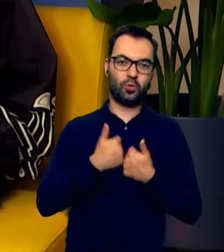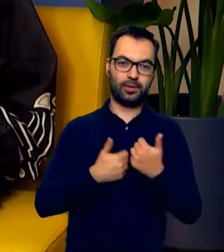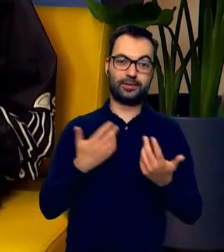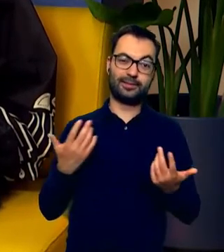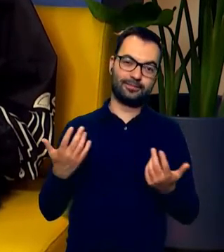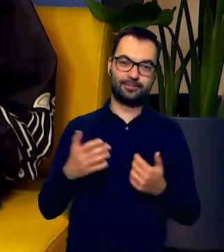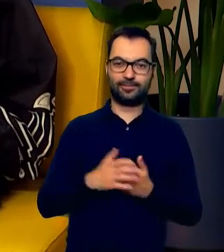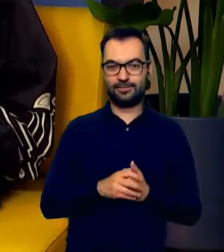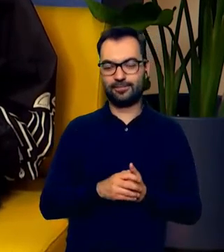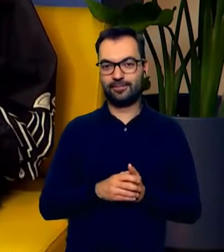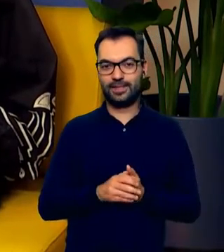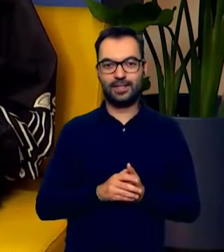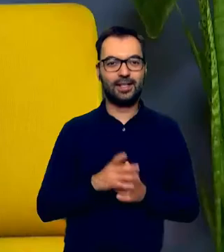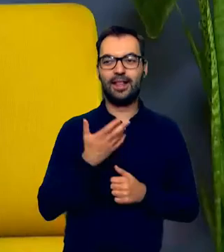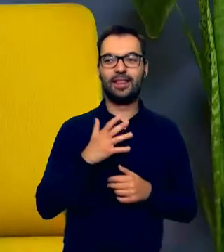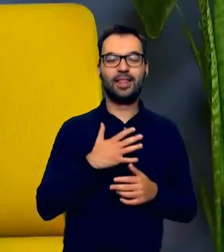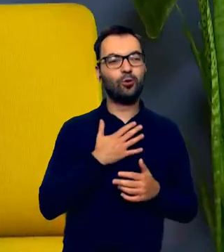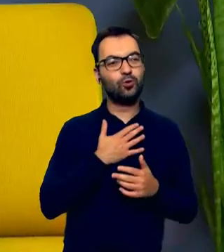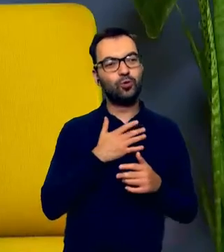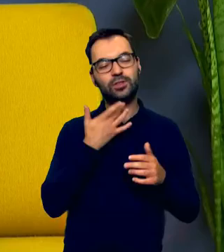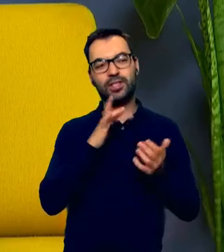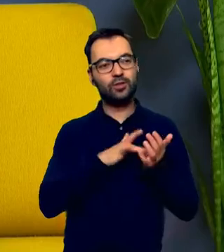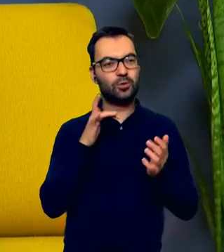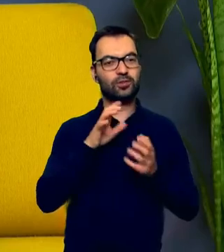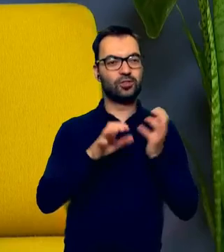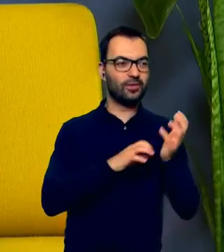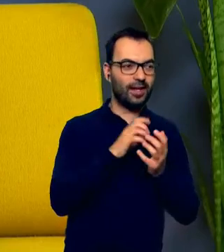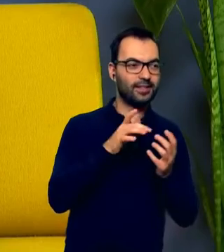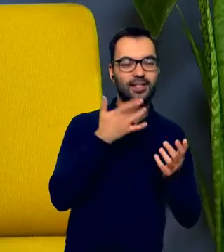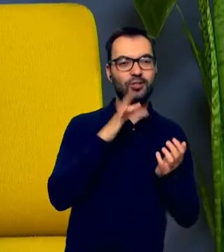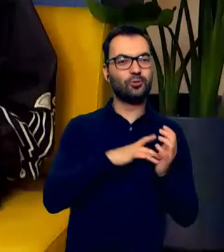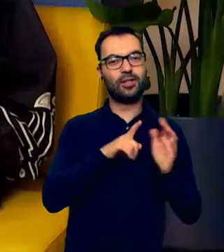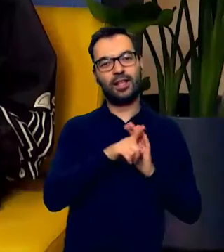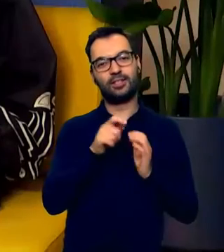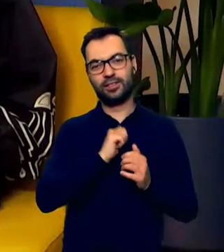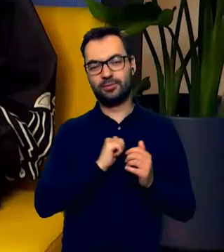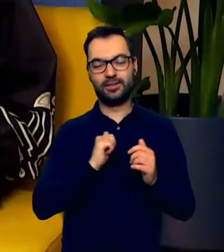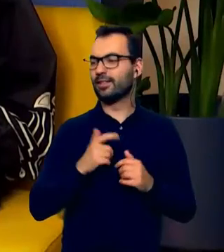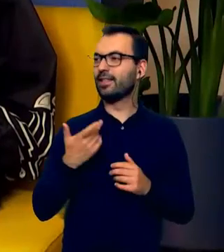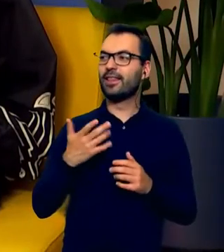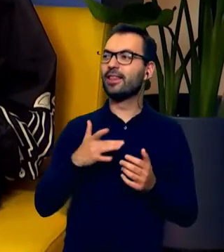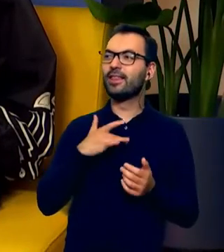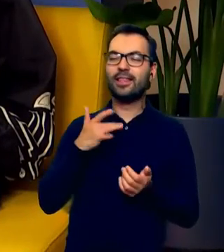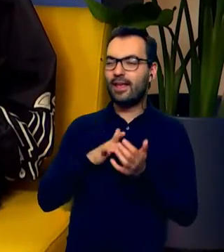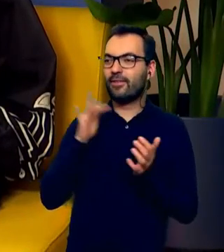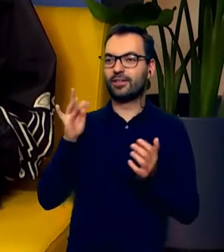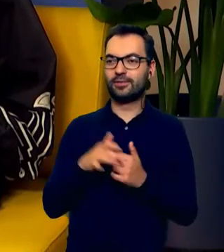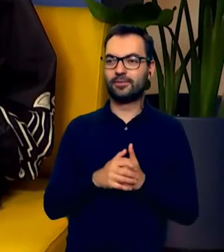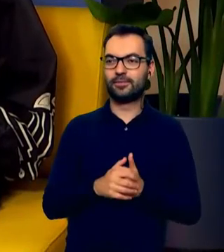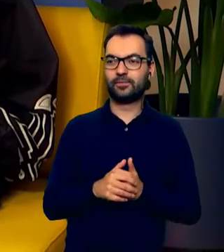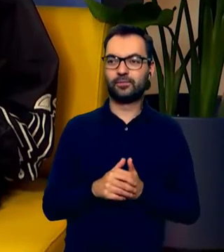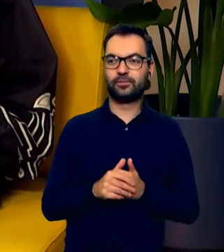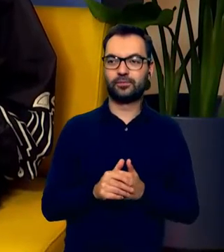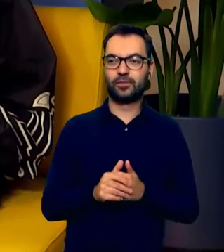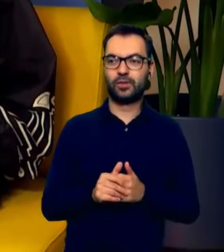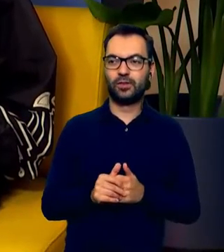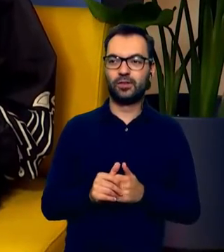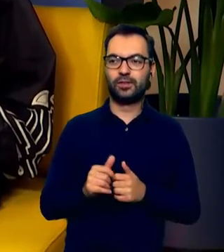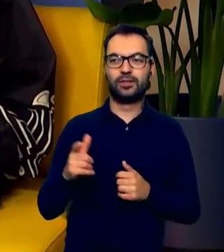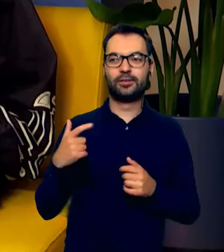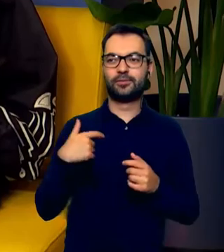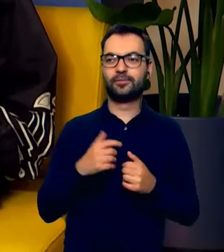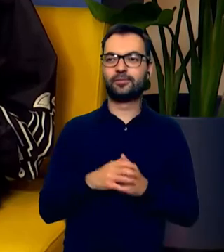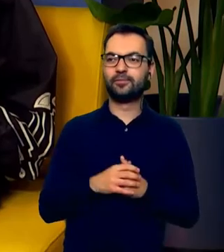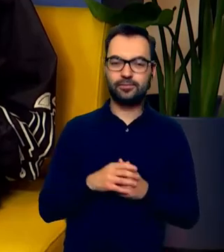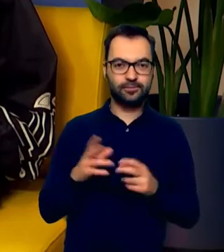na plecach. Mm-hmm. Nieczułe wobec świata, czy nieczułe wobec siebie przewodniczki? Nieczułe wobec... My chyba w ogóle jesteśmy nieczułostkowe.